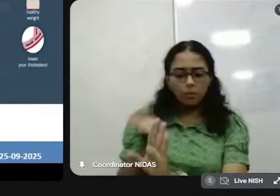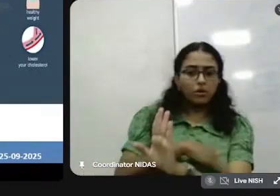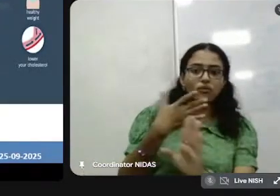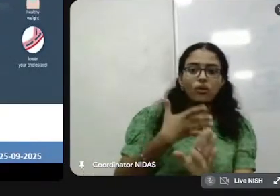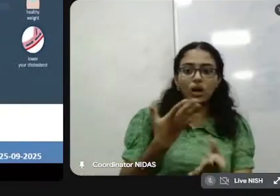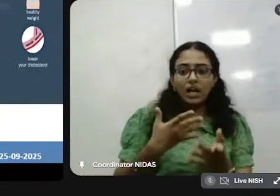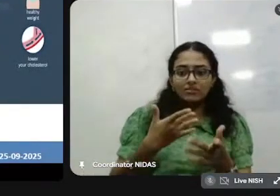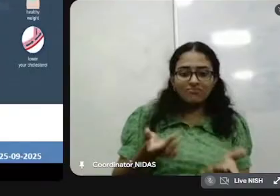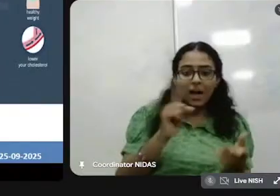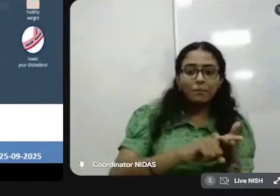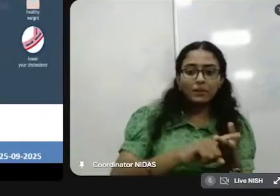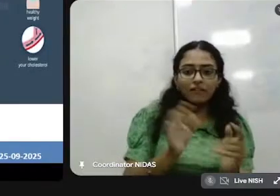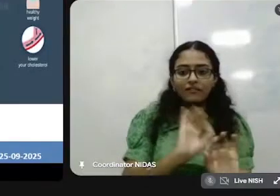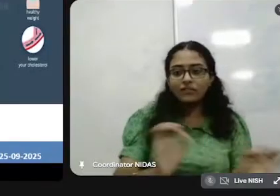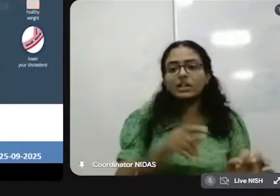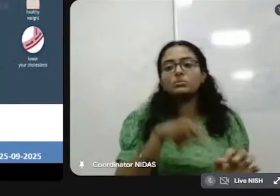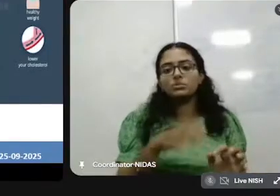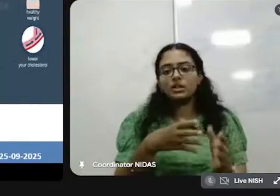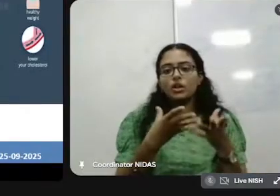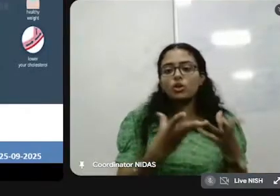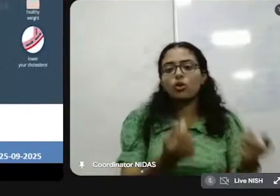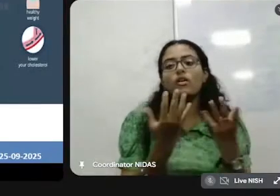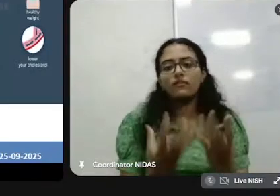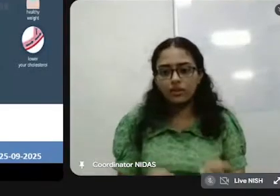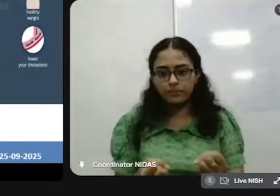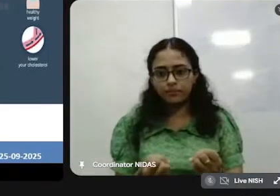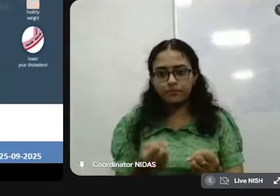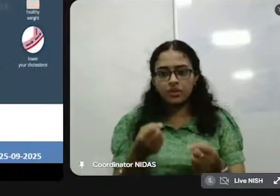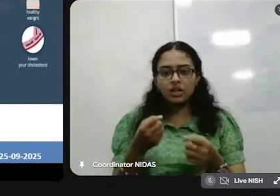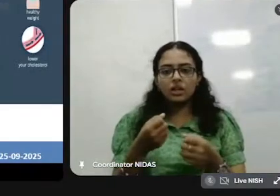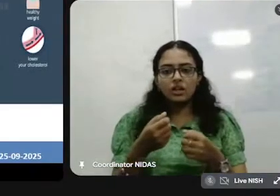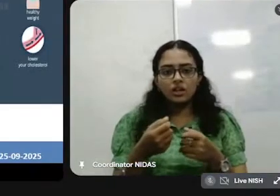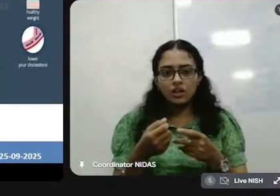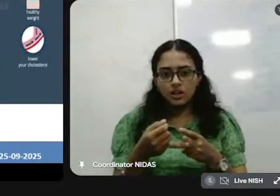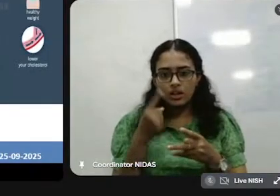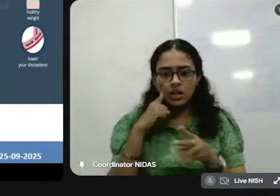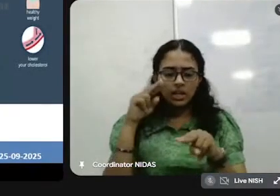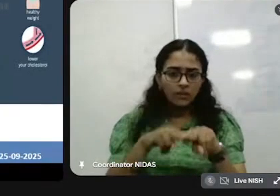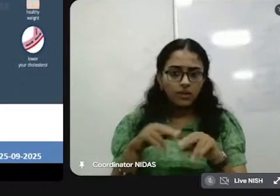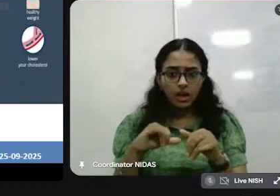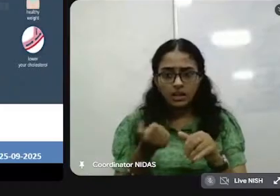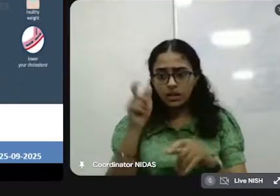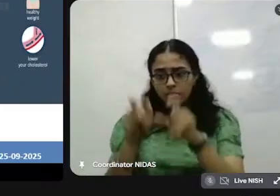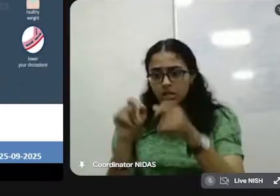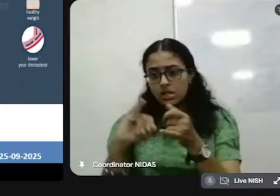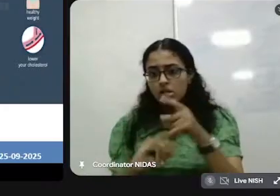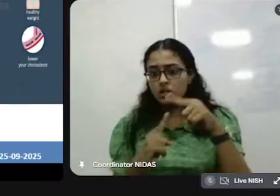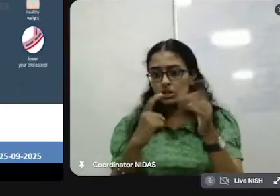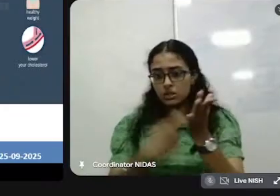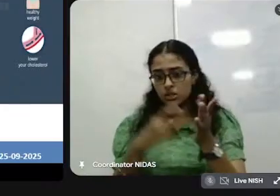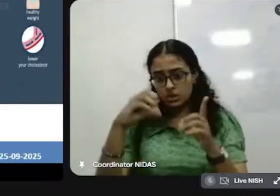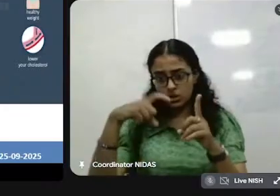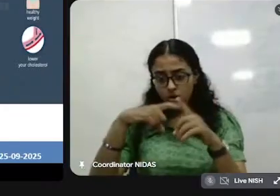ഹെറിഡിറ്ററി ആയിട്ട് അതിനൊരു ഫാക്ടർ ഉണ്ടായിരിക്കും. അതായത് നമ്മുടെ ഫാമിലി മെമ്പേഴ്സിനോ ആർക്കെങ്കിലും ഒക്കെ സ്ട്രോക്ക് വന്നിട്ടുണ്ടെങ്കിൽ അടുത്ത തലമുറയ്ക്കും സ്ട്രോക്ക്